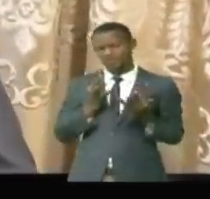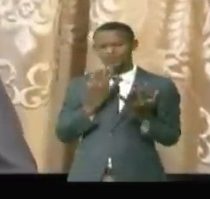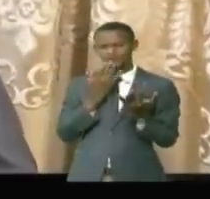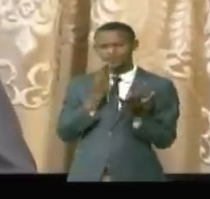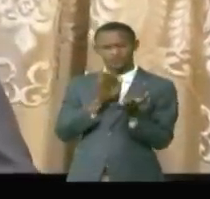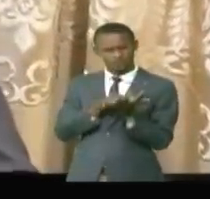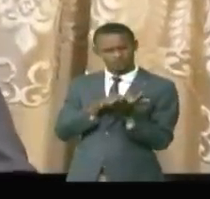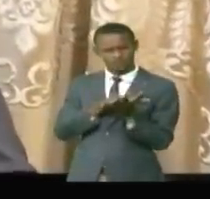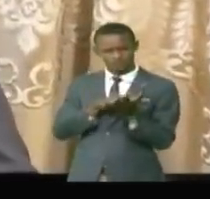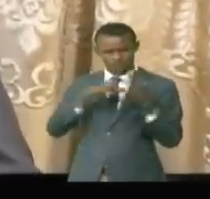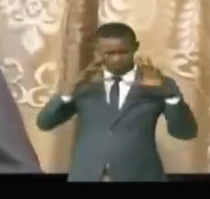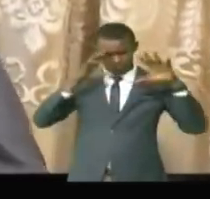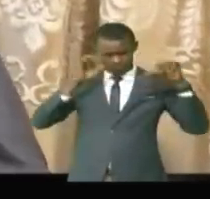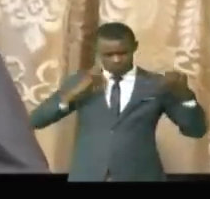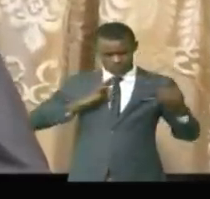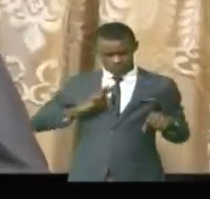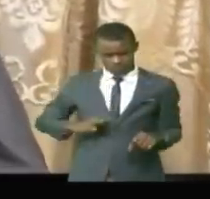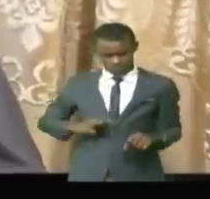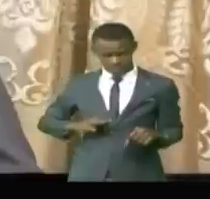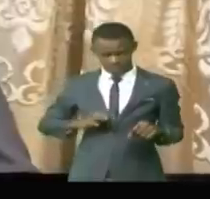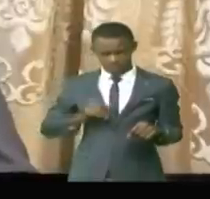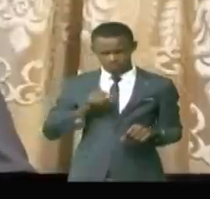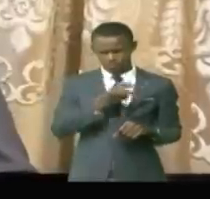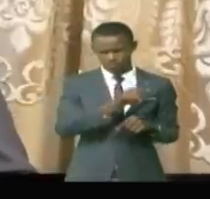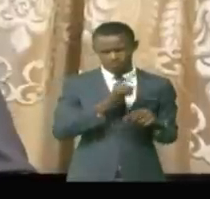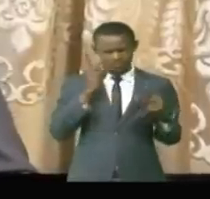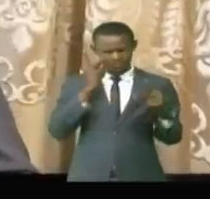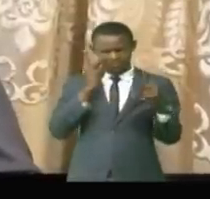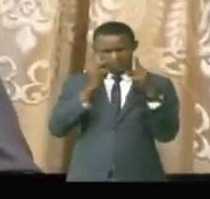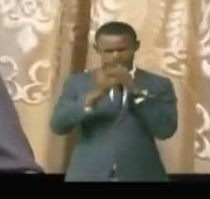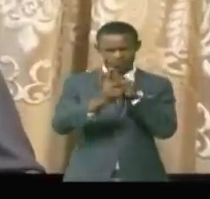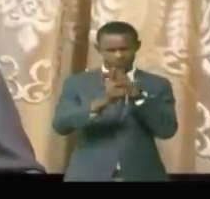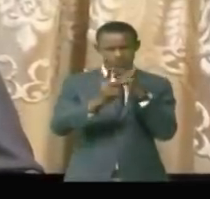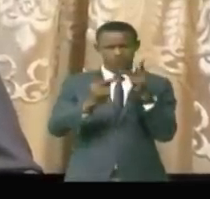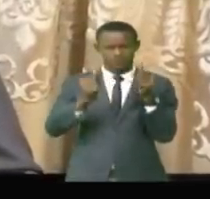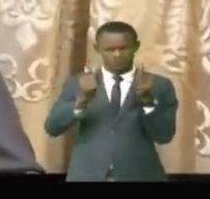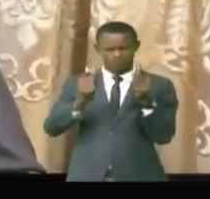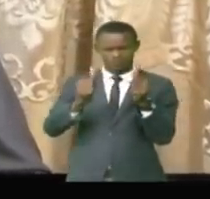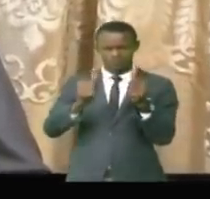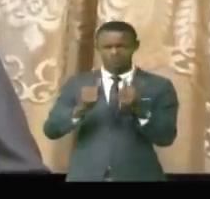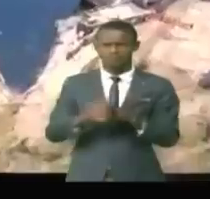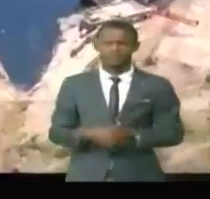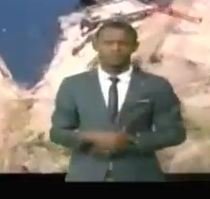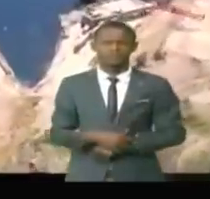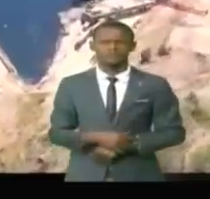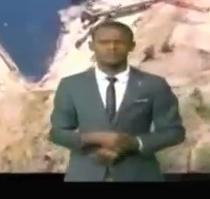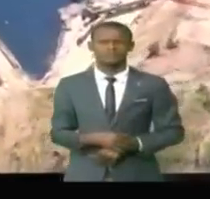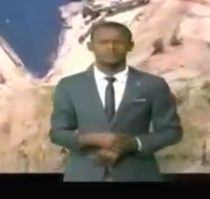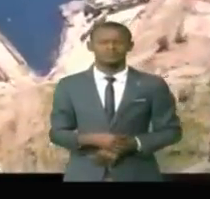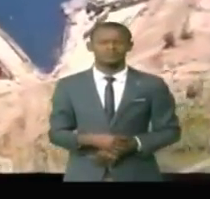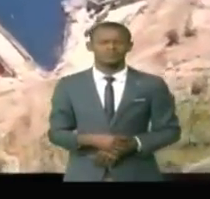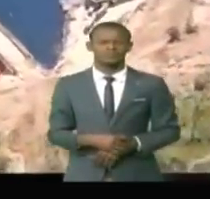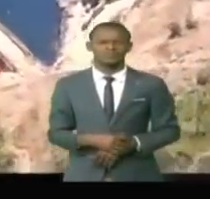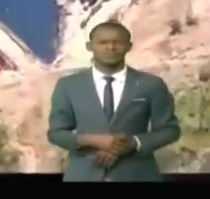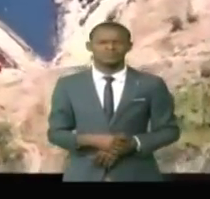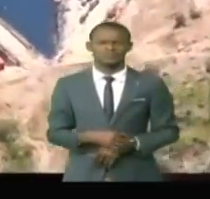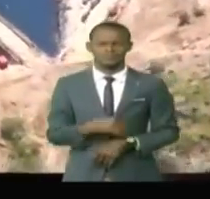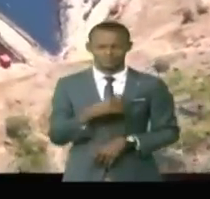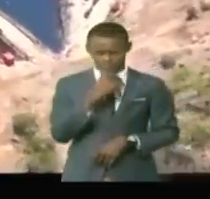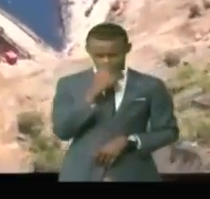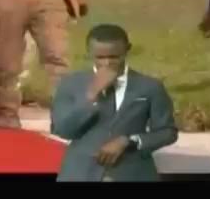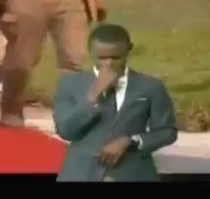vision claire. Parce que nous avons tous constaté, depuis son avènement à la tête du pays, il ne cesse de ménager aucun effort